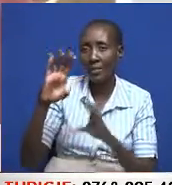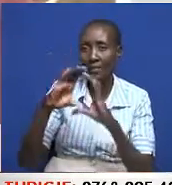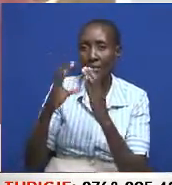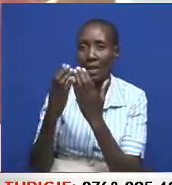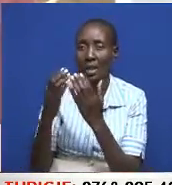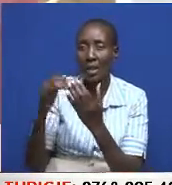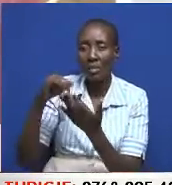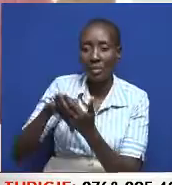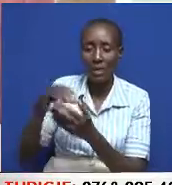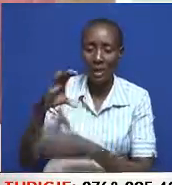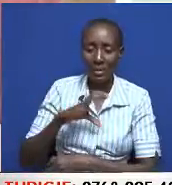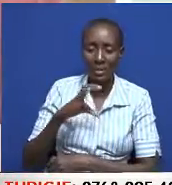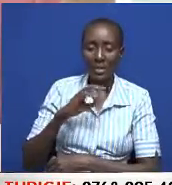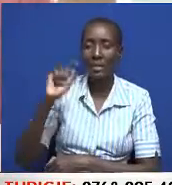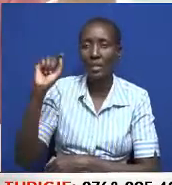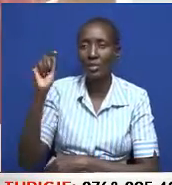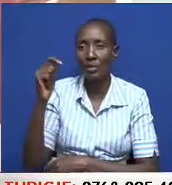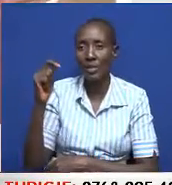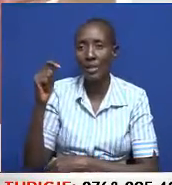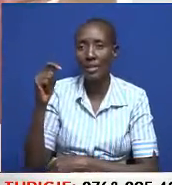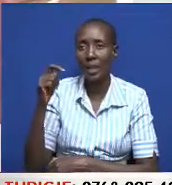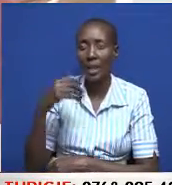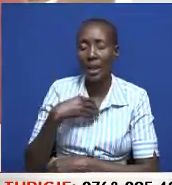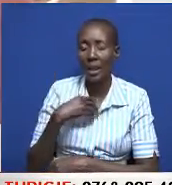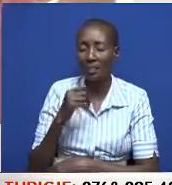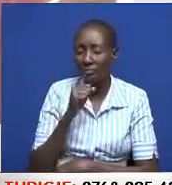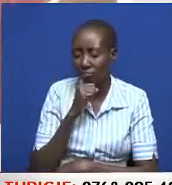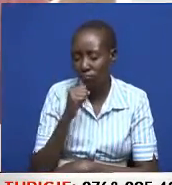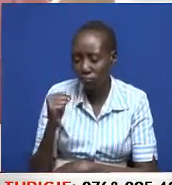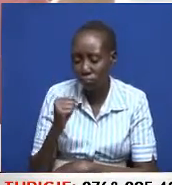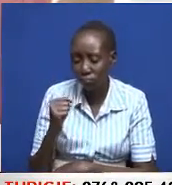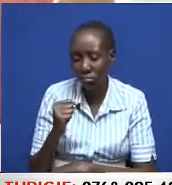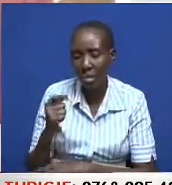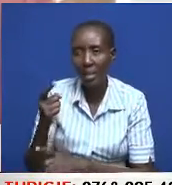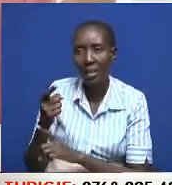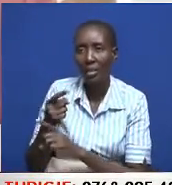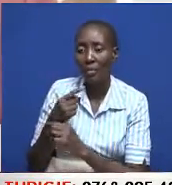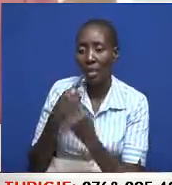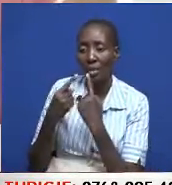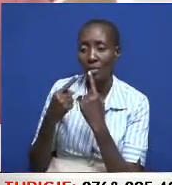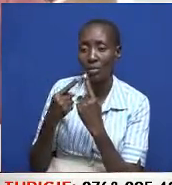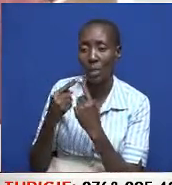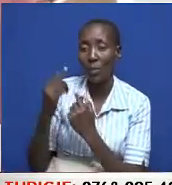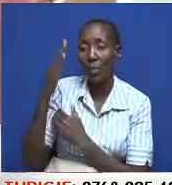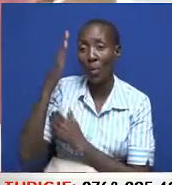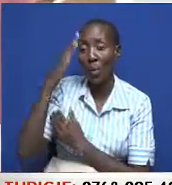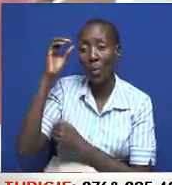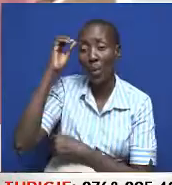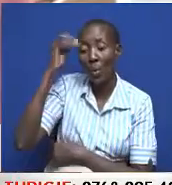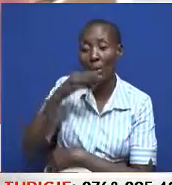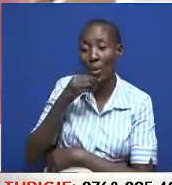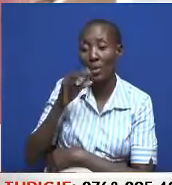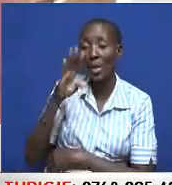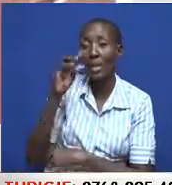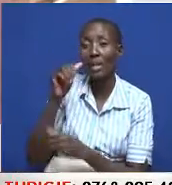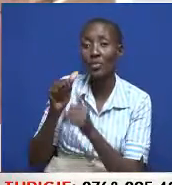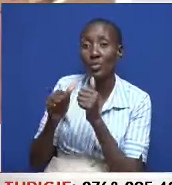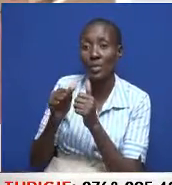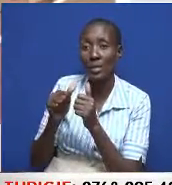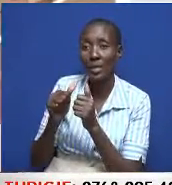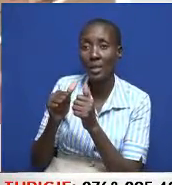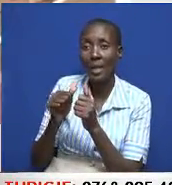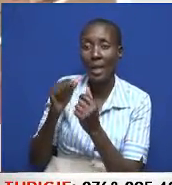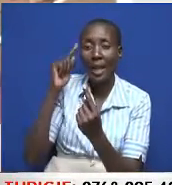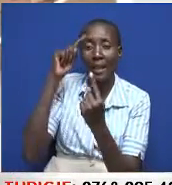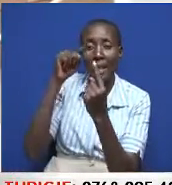nchi yetu ya Kenya. Kumbuka basi nipo na mzee mmoja basi ambaye basi nitaweza kuongea naye niweze kujua maoni yake ni yapi na ni kitu hasa ambacho basi wanakileta siku ya